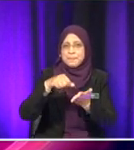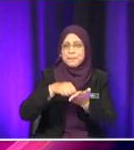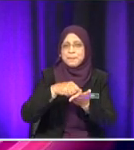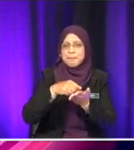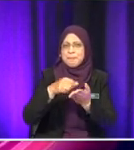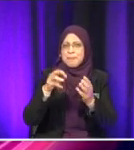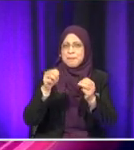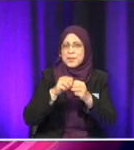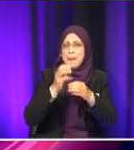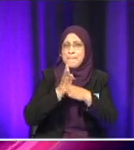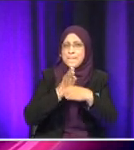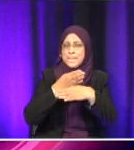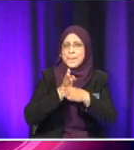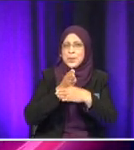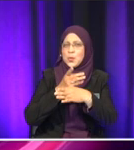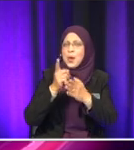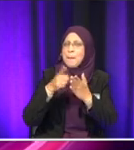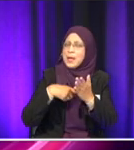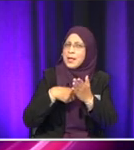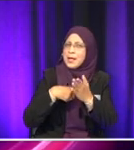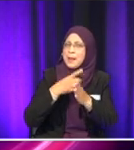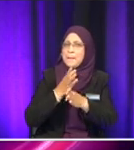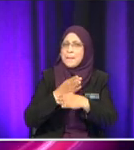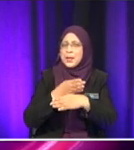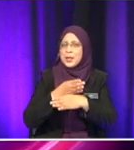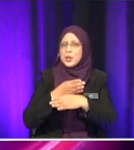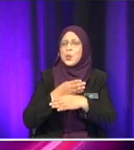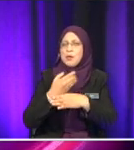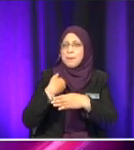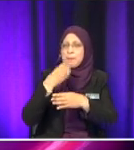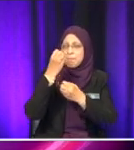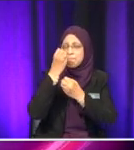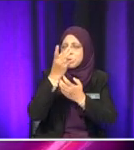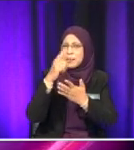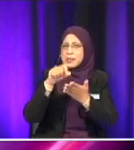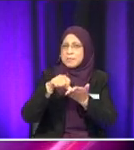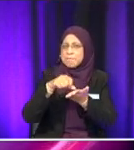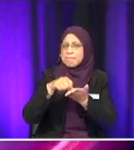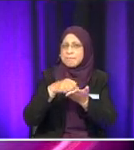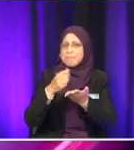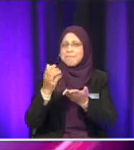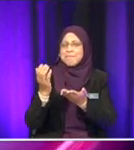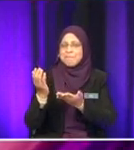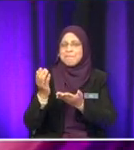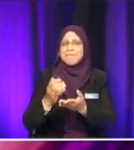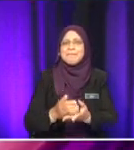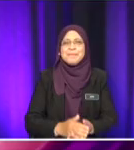seperti ada sesuatu bentuk yang ingin disampaikan melalui karya seni itu